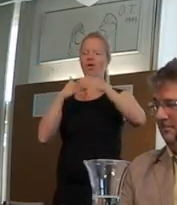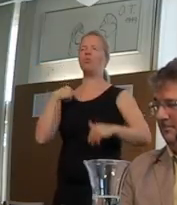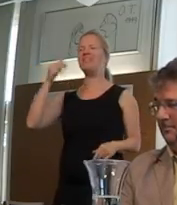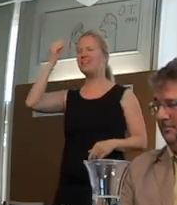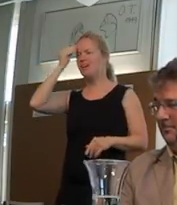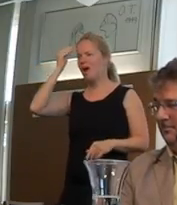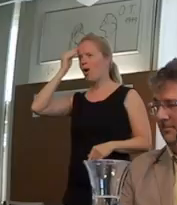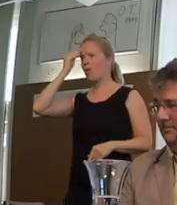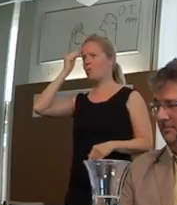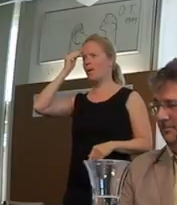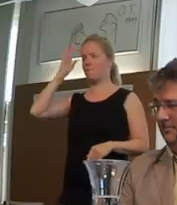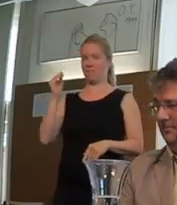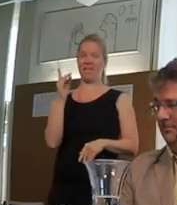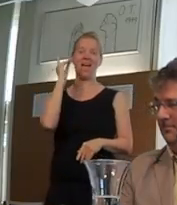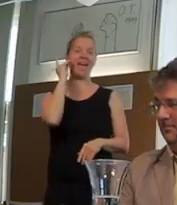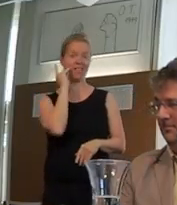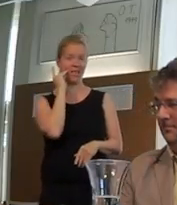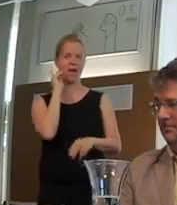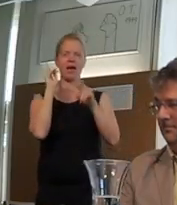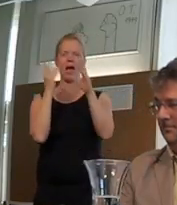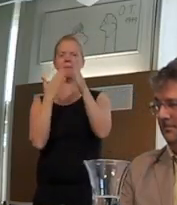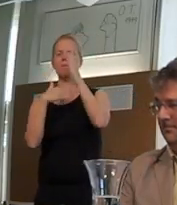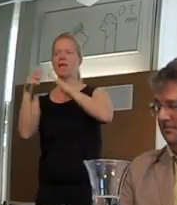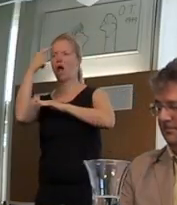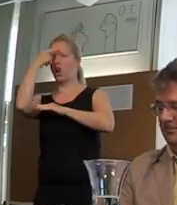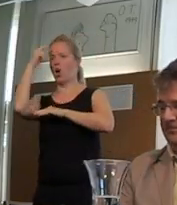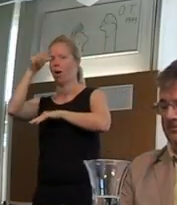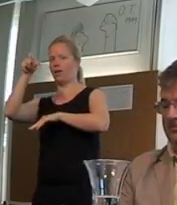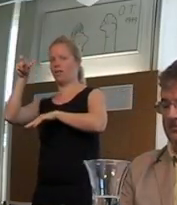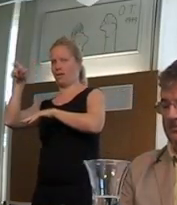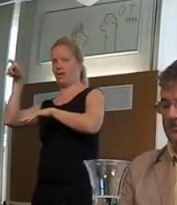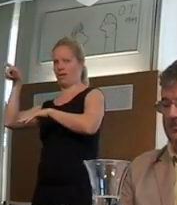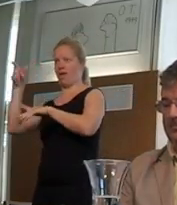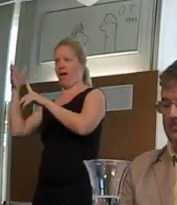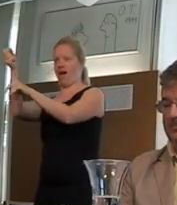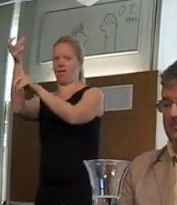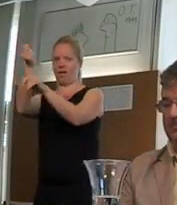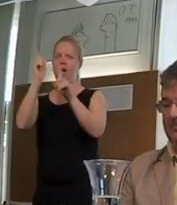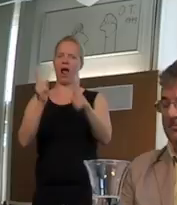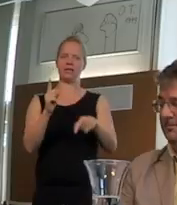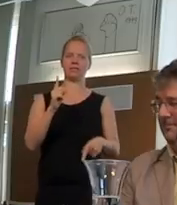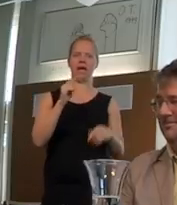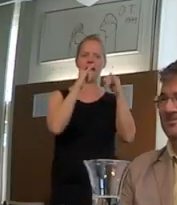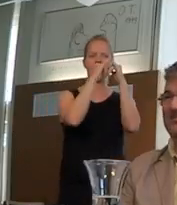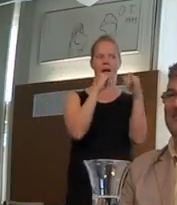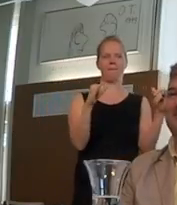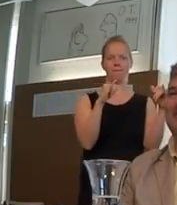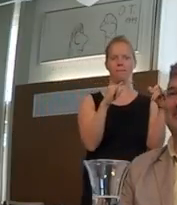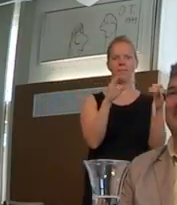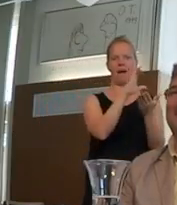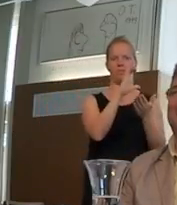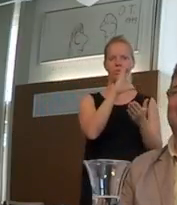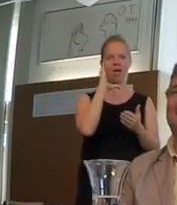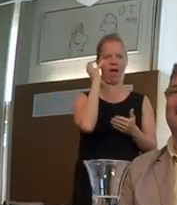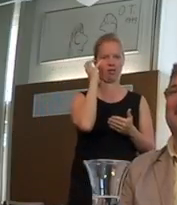sogar, dass man mit dem Handy mehr Leute erreichen kann als mit dem Campusradio, was ich jetzt nicht cool und so. Aber die